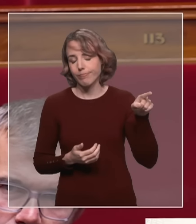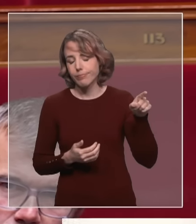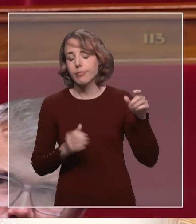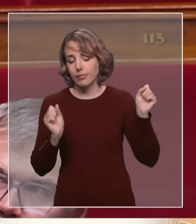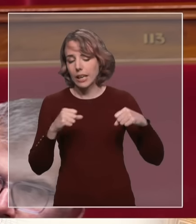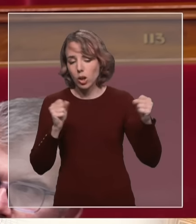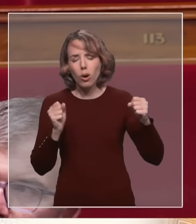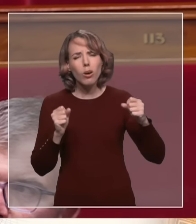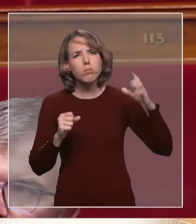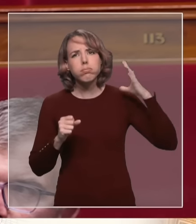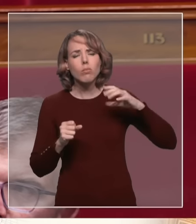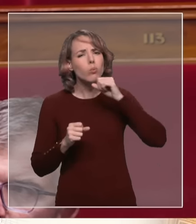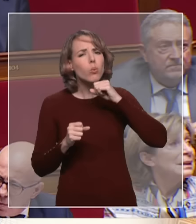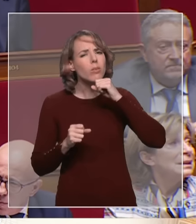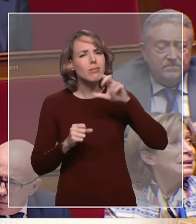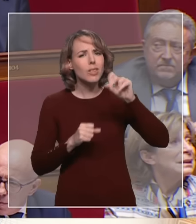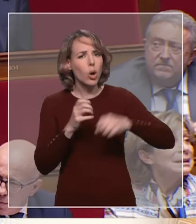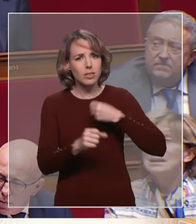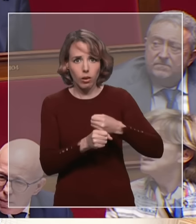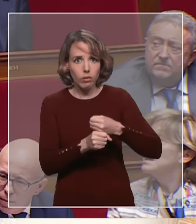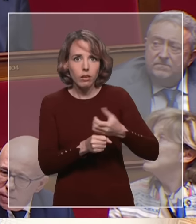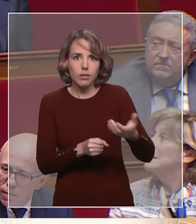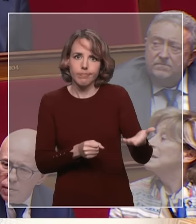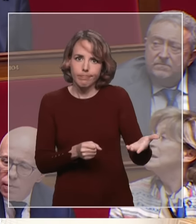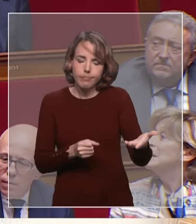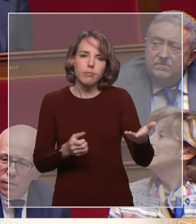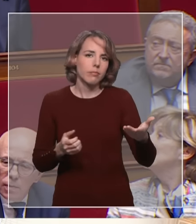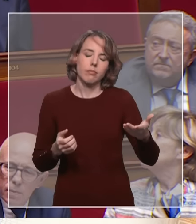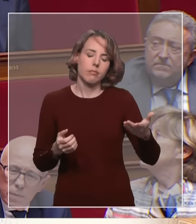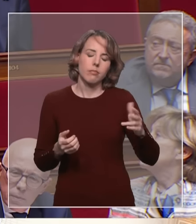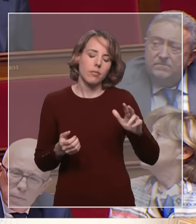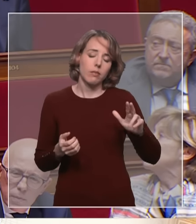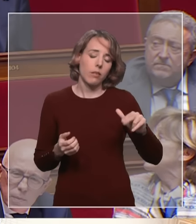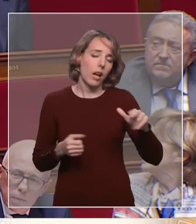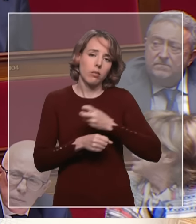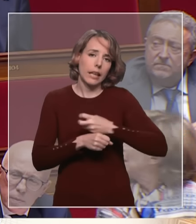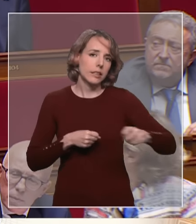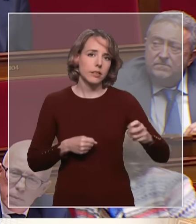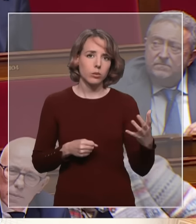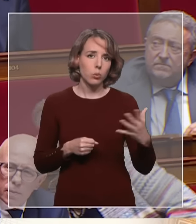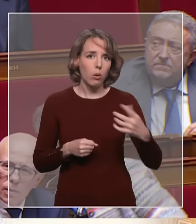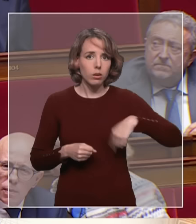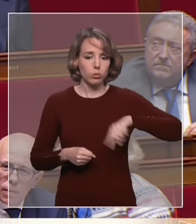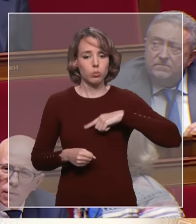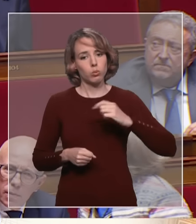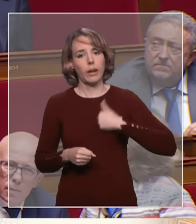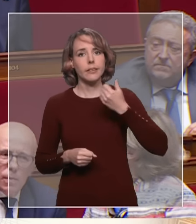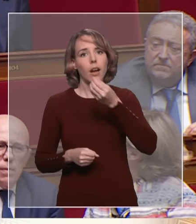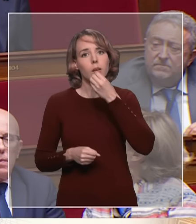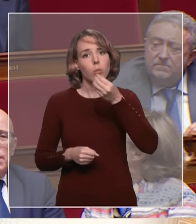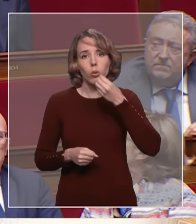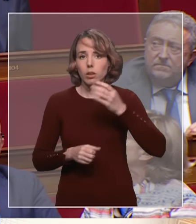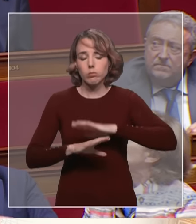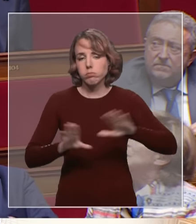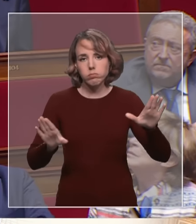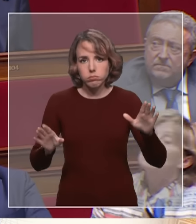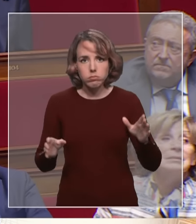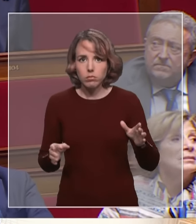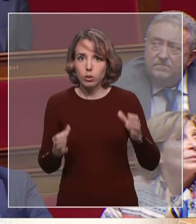traité vieux de 30 ans qui menace de sacrifier définitivement notre souveraineté alimentaire sur l'autel des grands